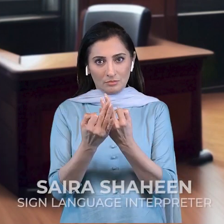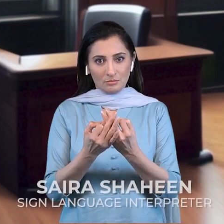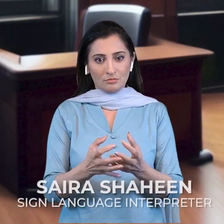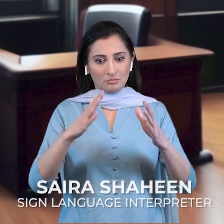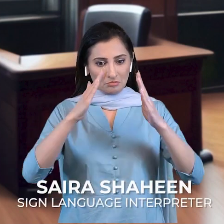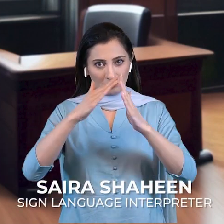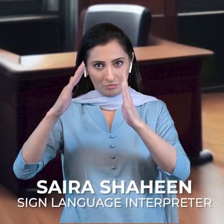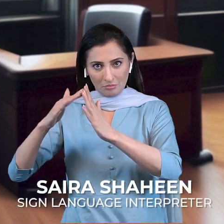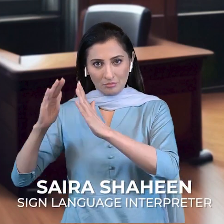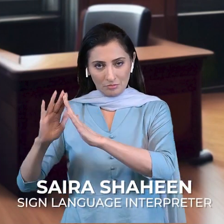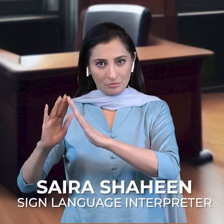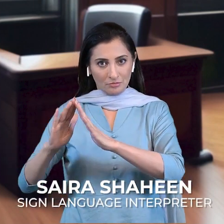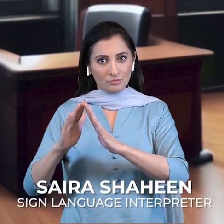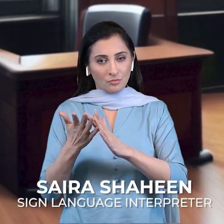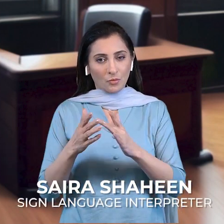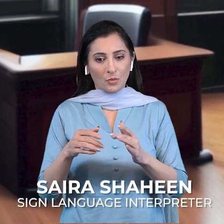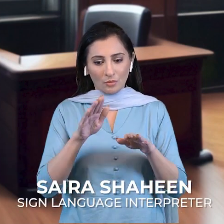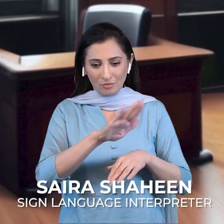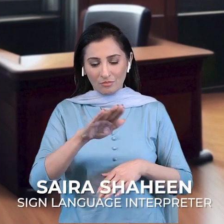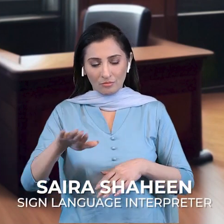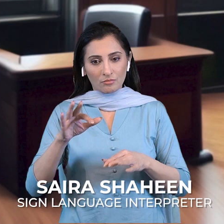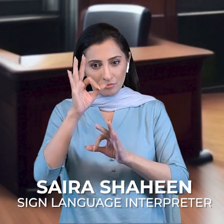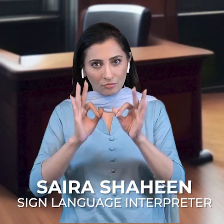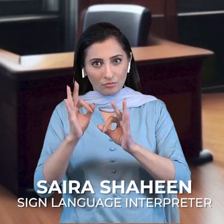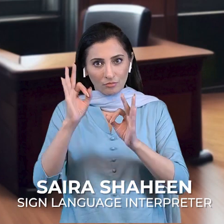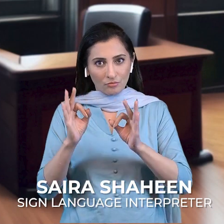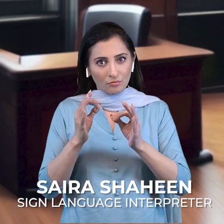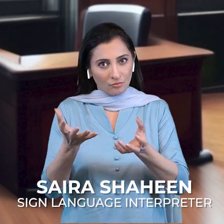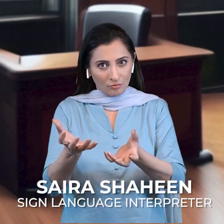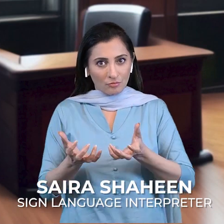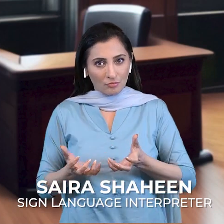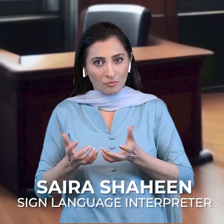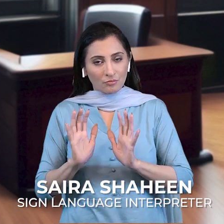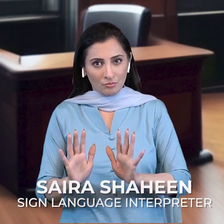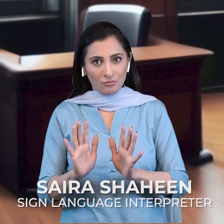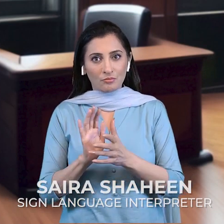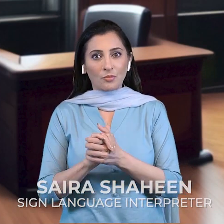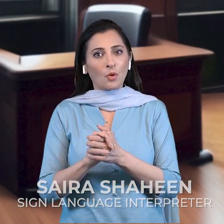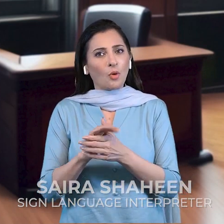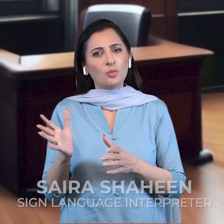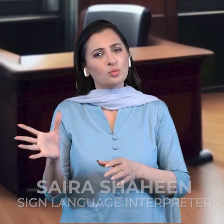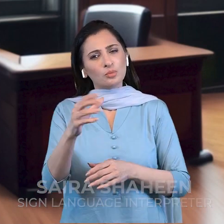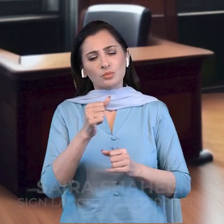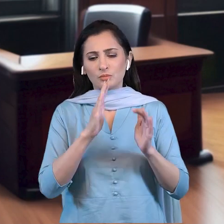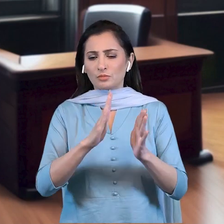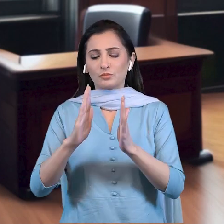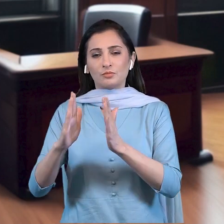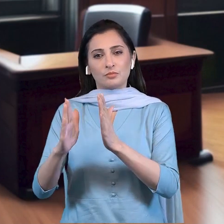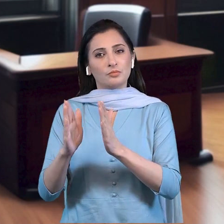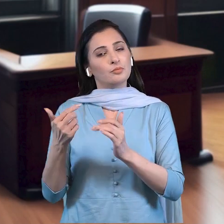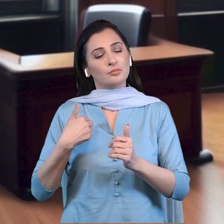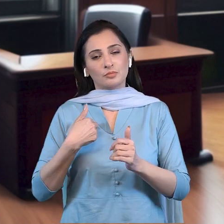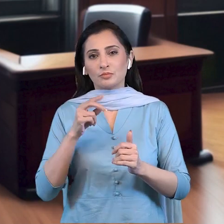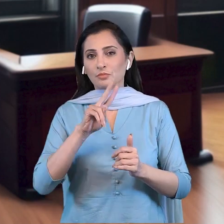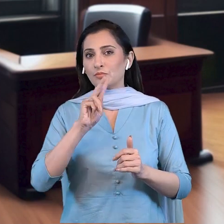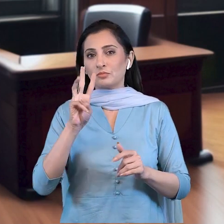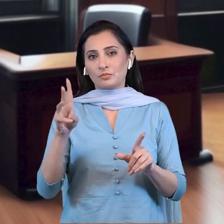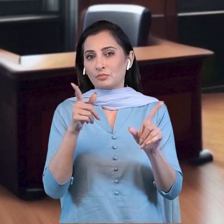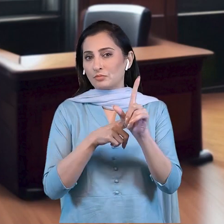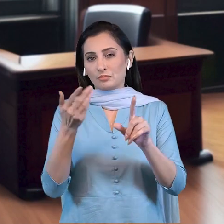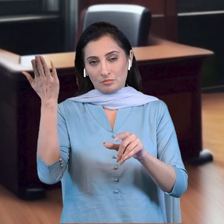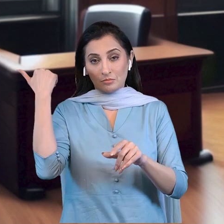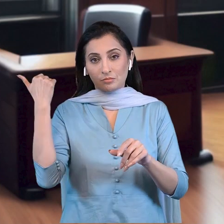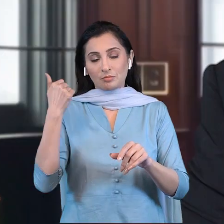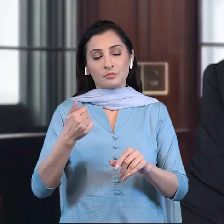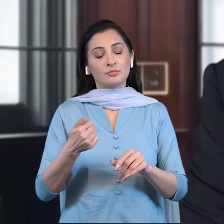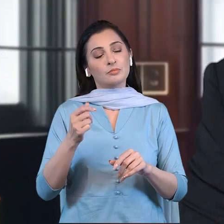پراپرٹیز، کسٹڈی، گارڈینشپ، سول کے جتنے بھی میٹرز ہوتے ہیں میں اس کو فار دا لاسٹ 23 ایئرس دیکھ رہا ہوں میں اس